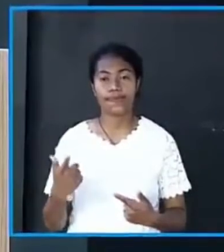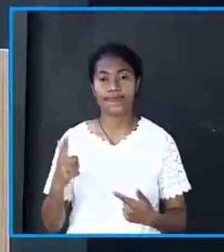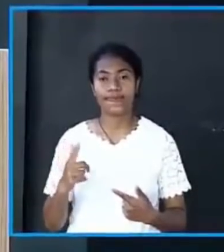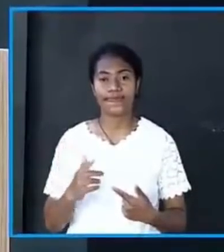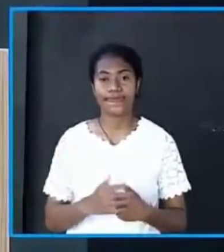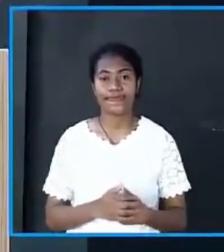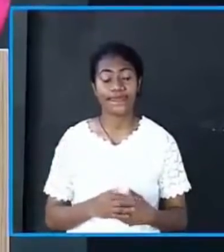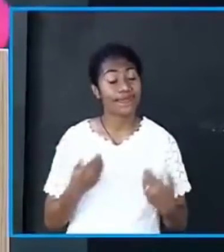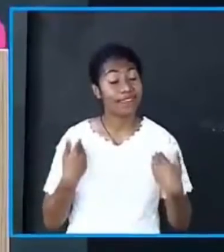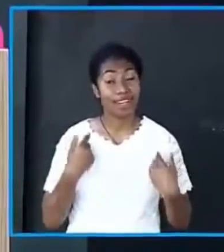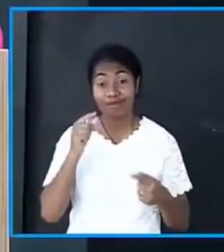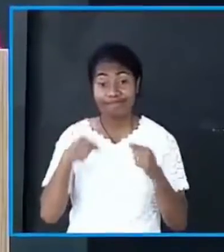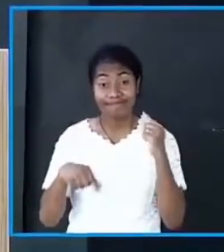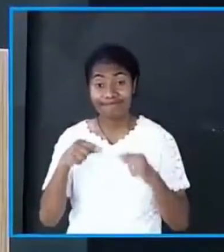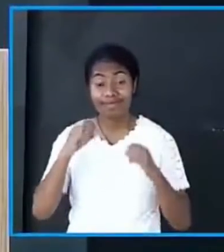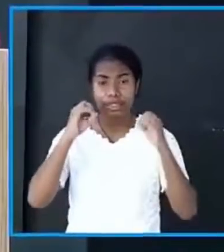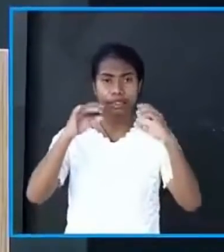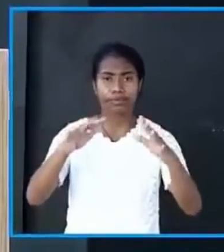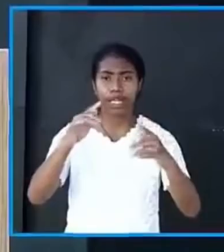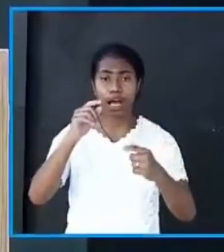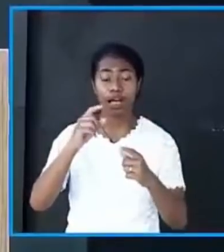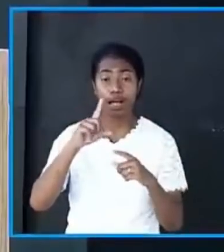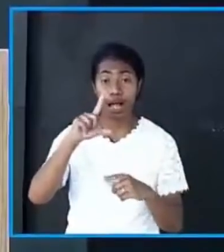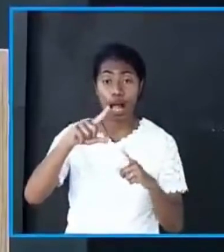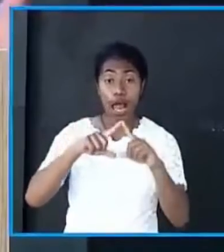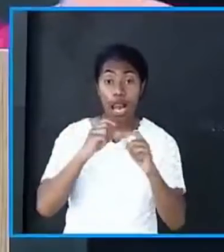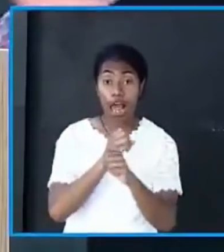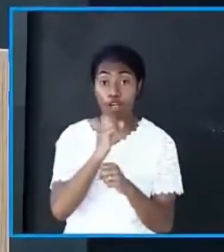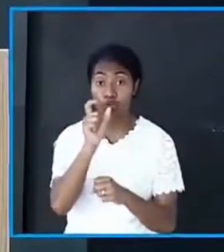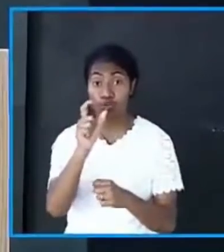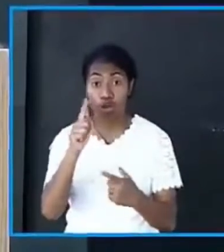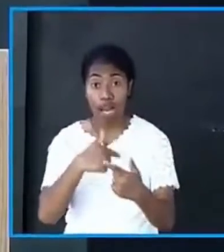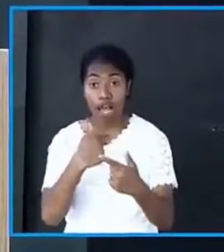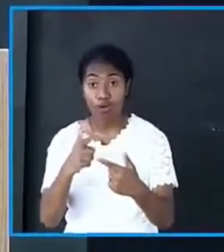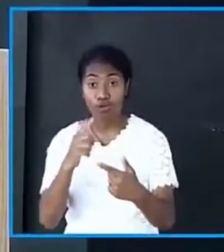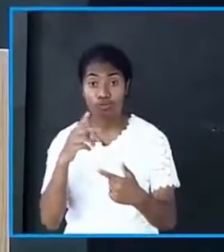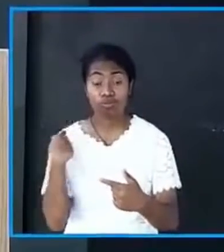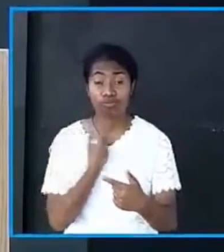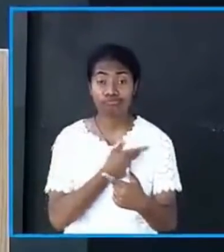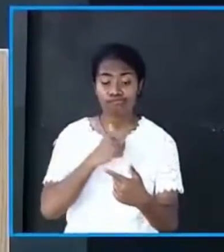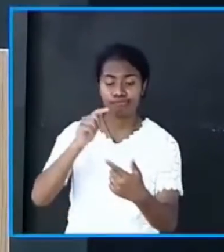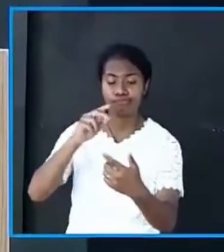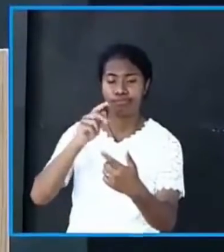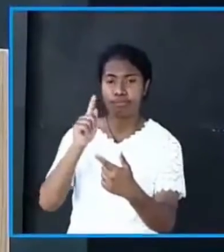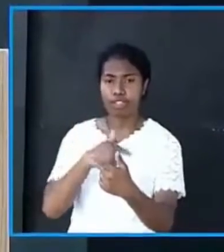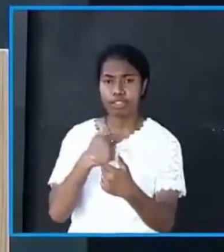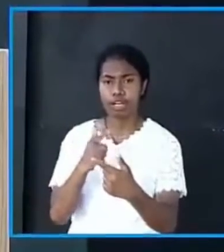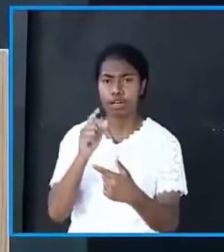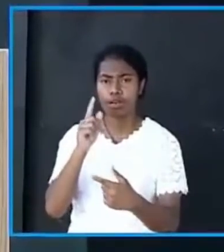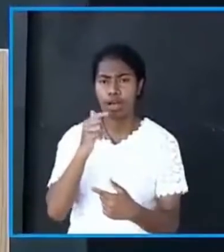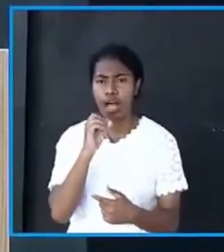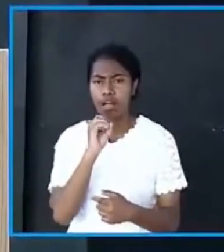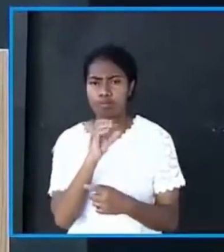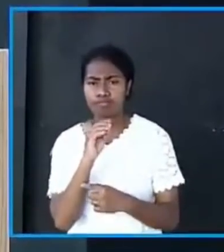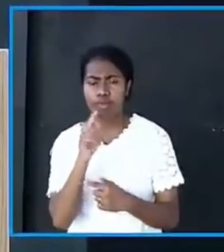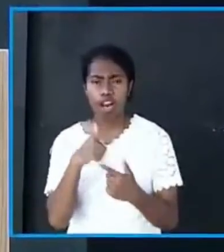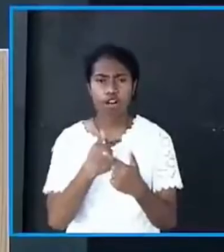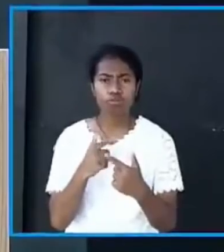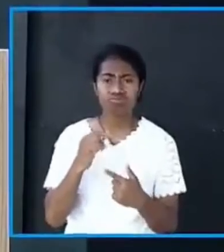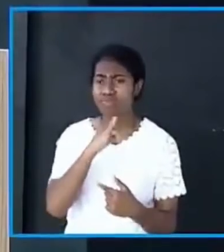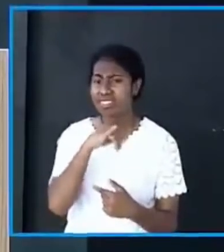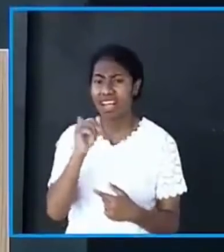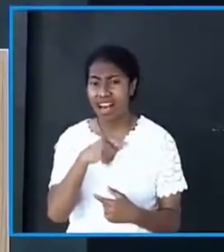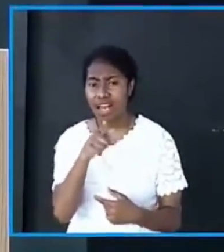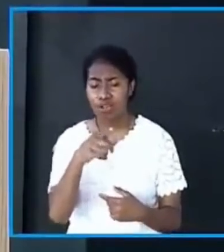orang ciptalaku di tidak boleh sama kita nyanyi lagu saja orang dia bisa deteksi dari tekanannya